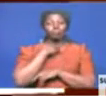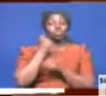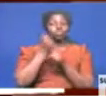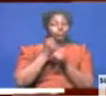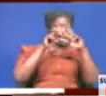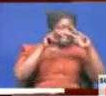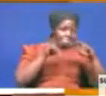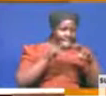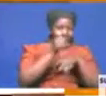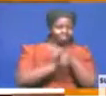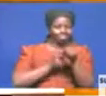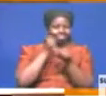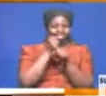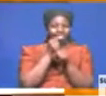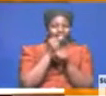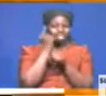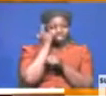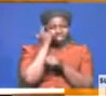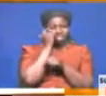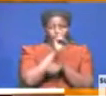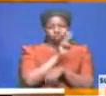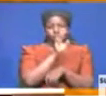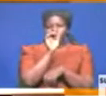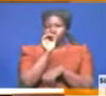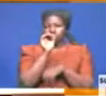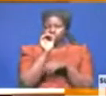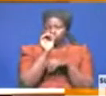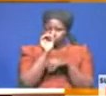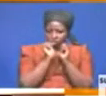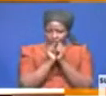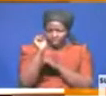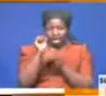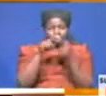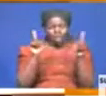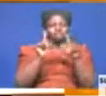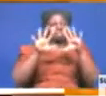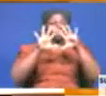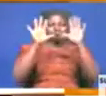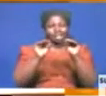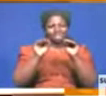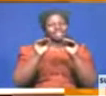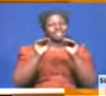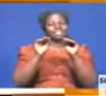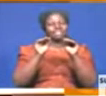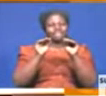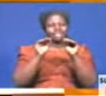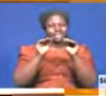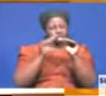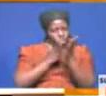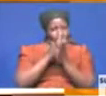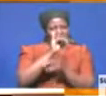year, I think it was 2015, but the budget, and it was also through ILO, the budget could